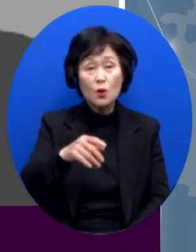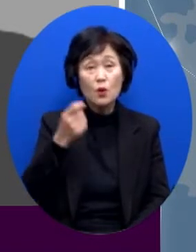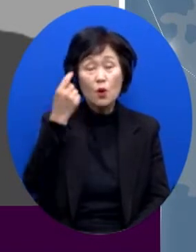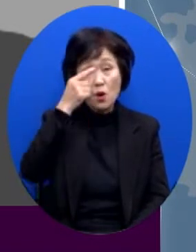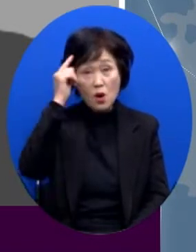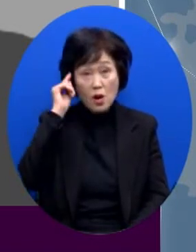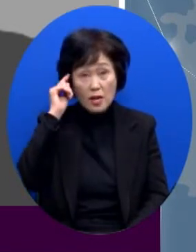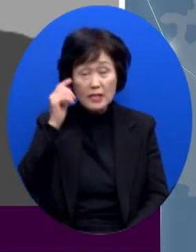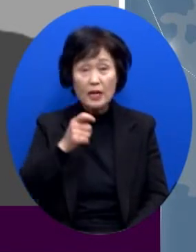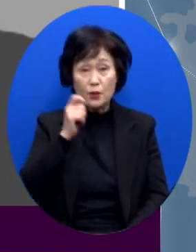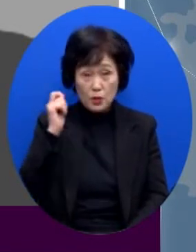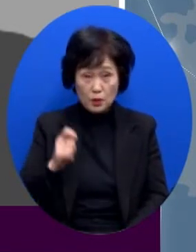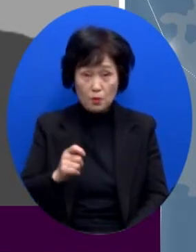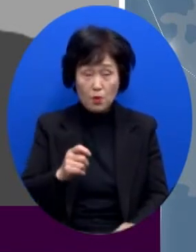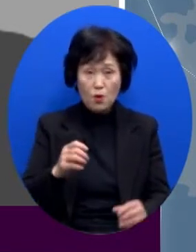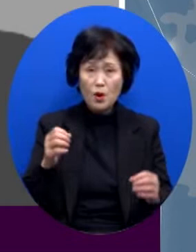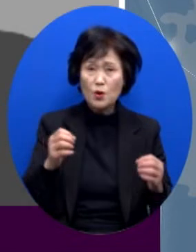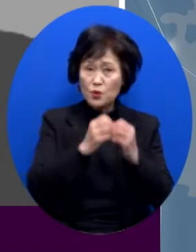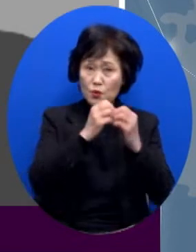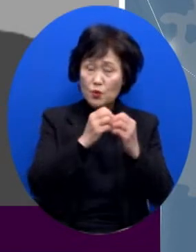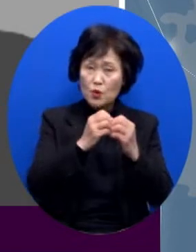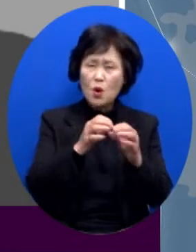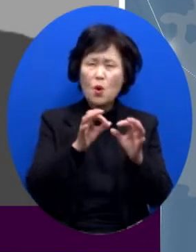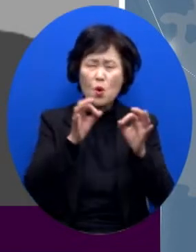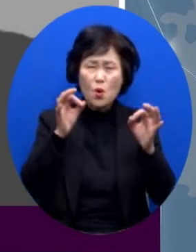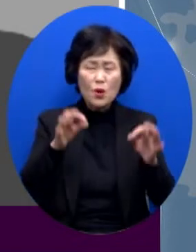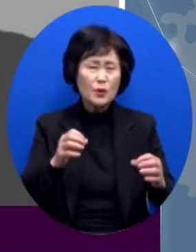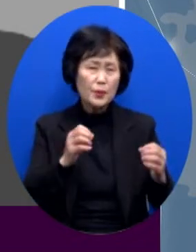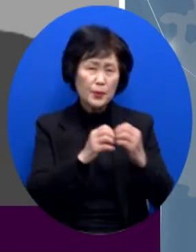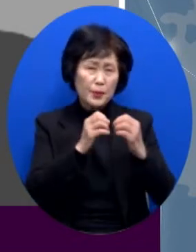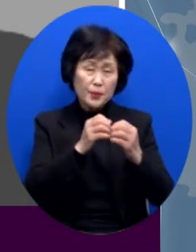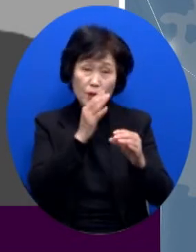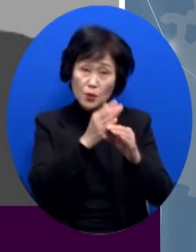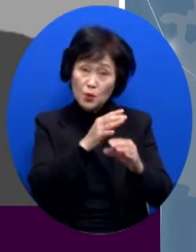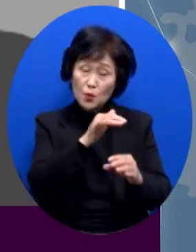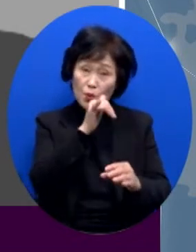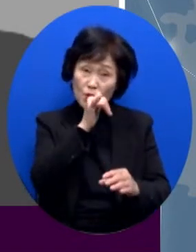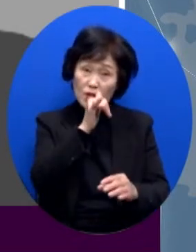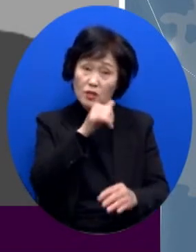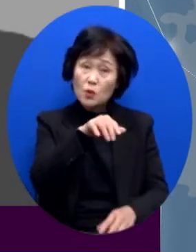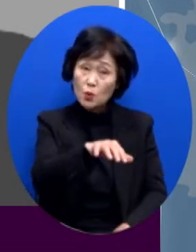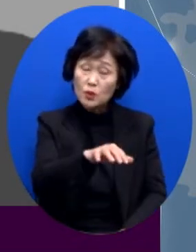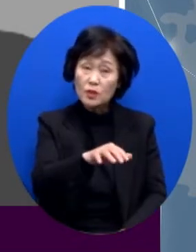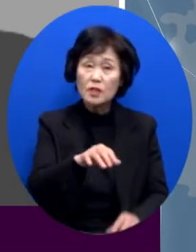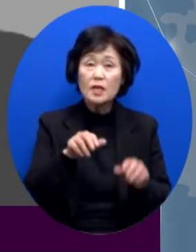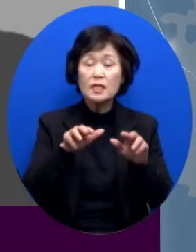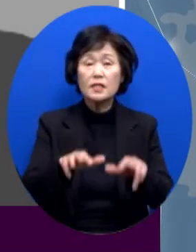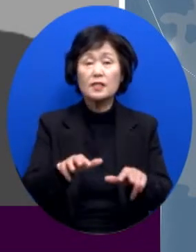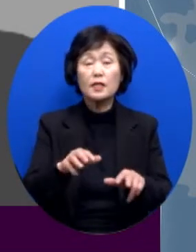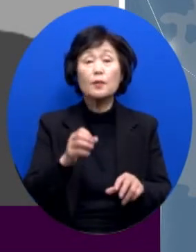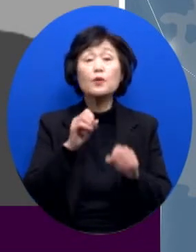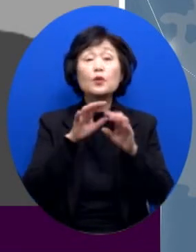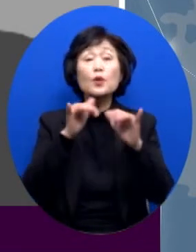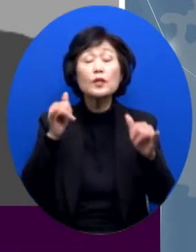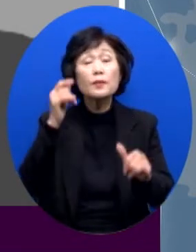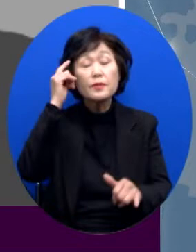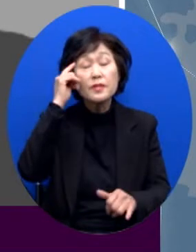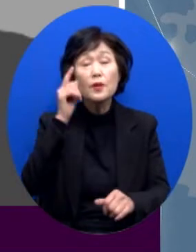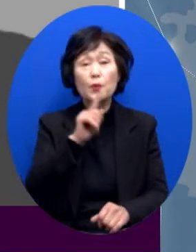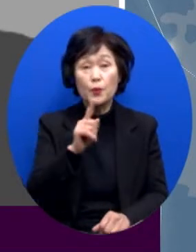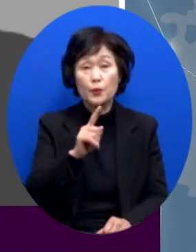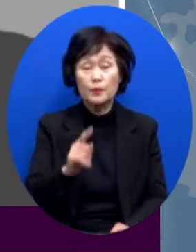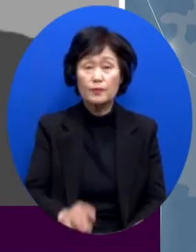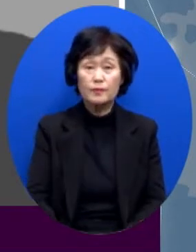곳이기도 한데요 선교사님은 이번 교전 상황을 어떻게 보고 계십니까 모작 괜찮니 붐박스